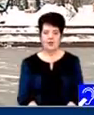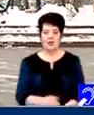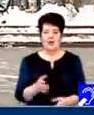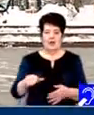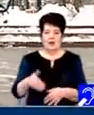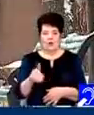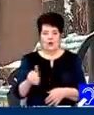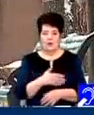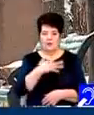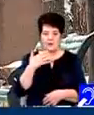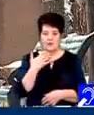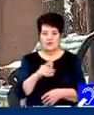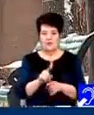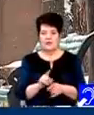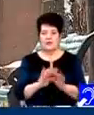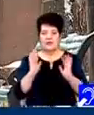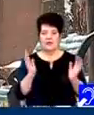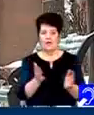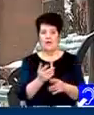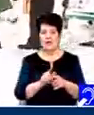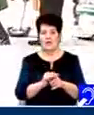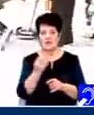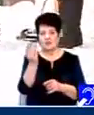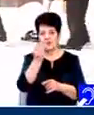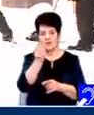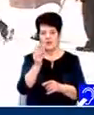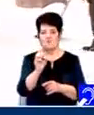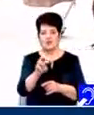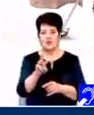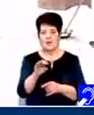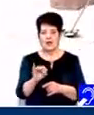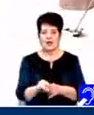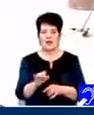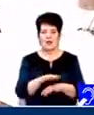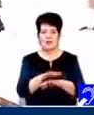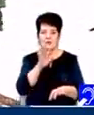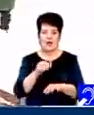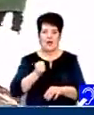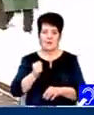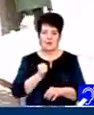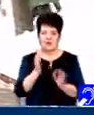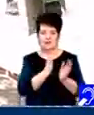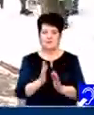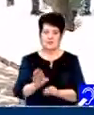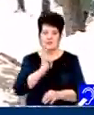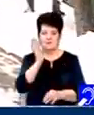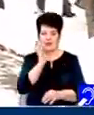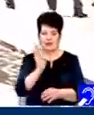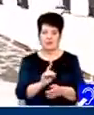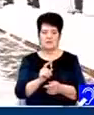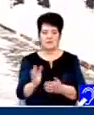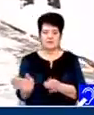Înarmați cu lopeți, muncitorii au împânzit grădina publică Ștefan cel Mare, asemenea unei armate de soldați disciplinați. De dimineață luptă